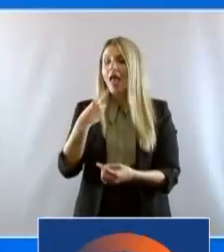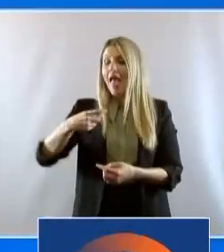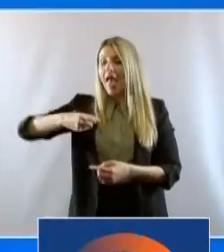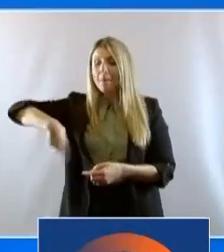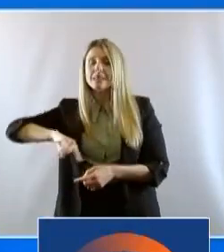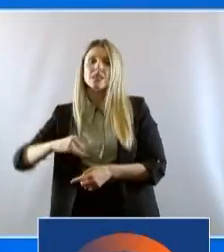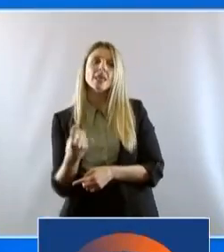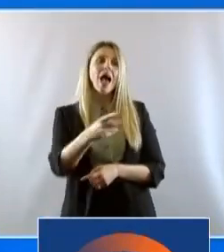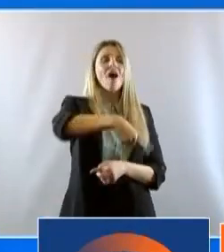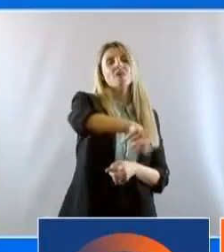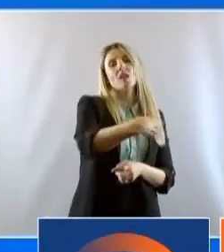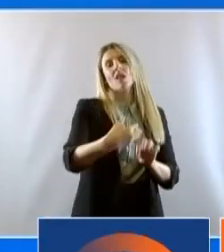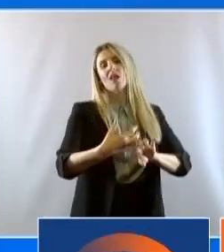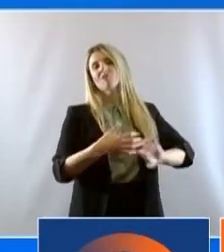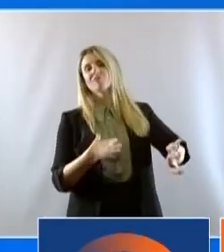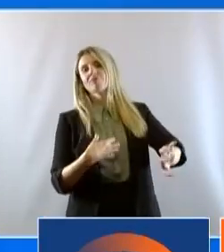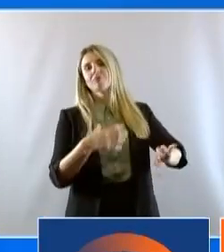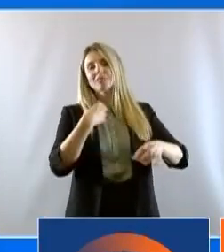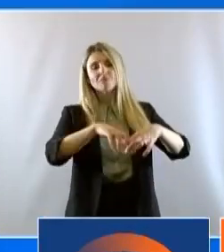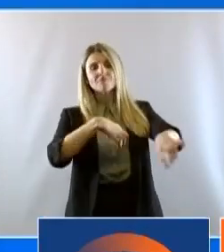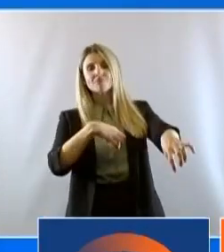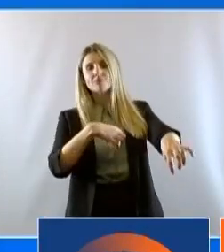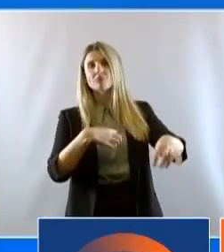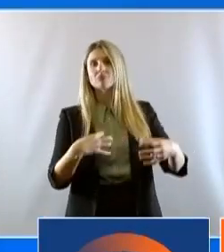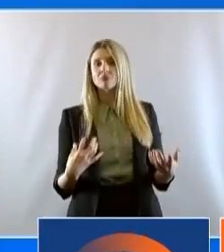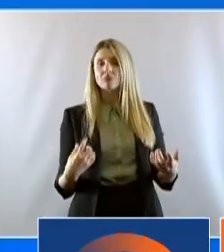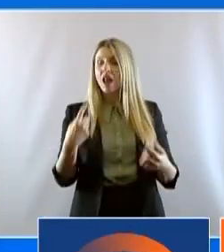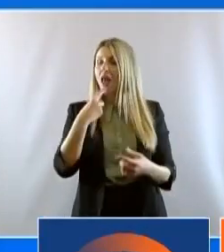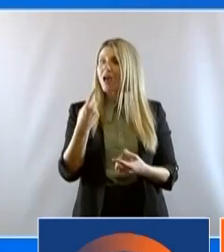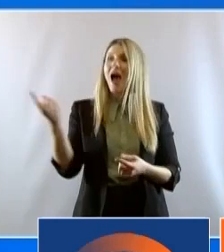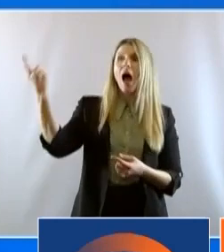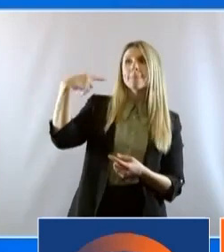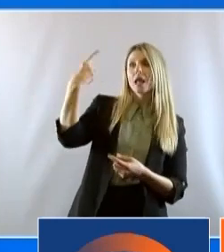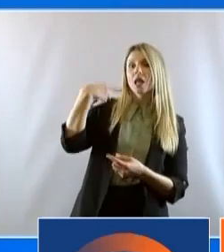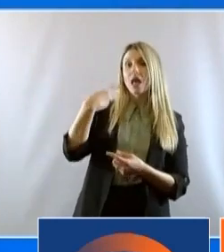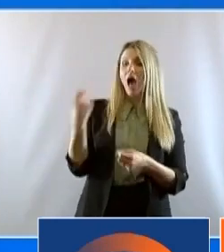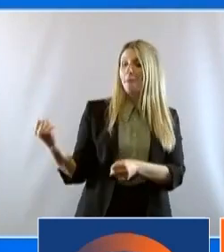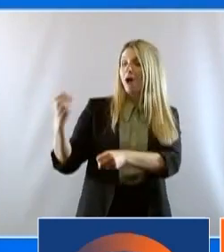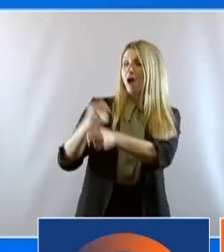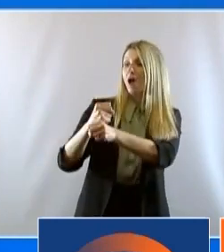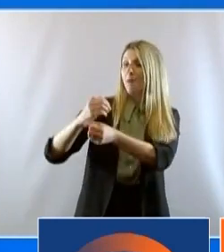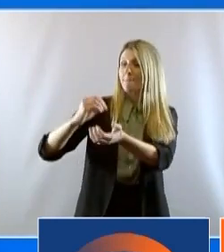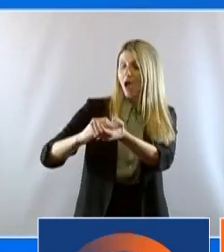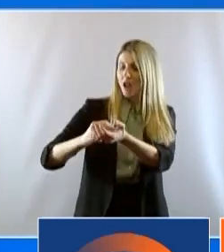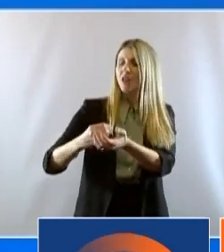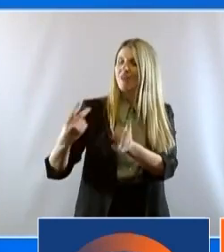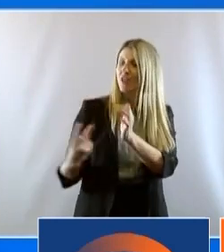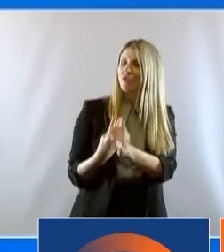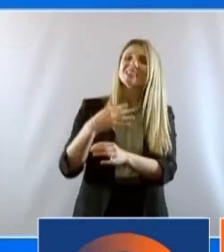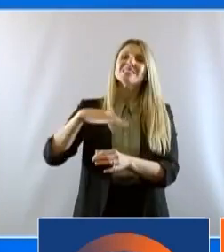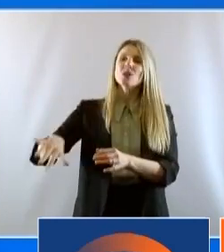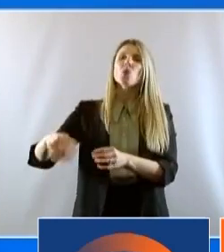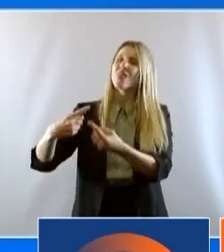Μας απειλούν και όλους μας ότι θα είναι αλλιώς τη δεύτερη φορά. Τους λέω λοιπόν από τα Γιάννενα